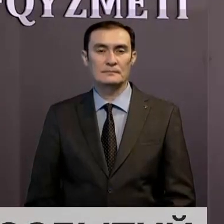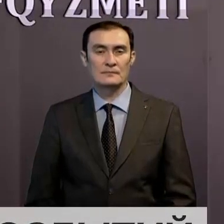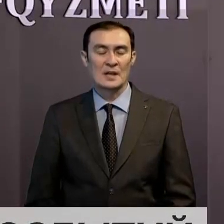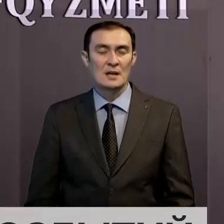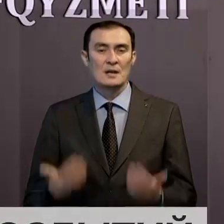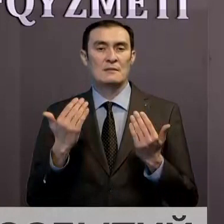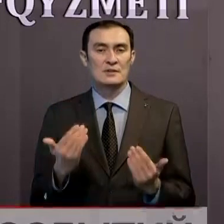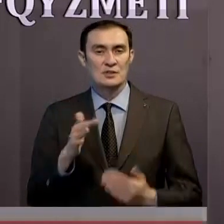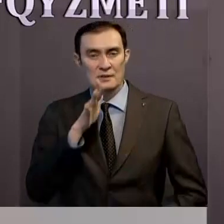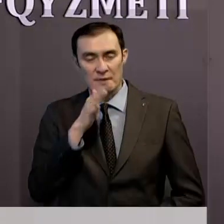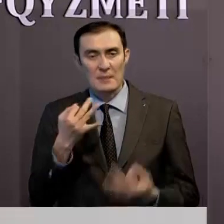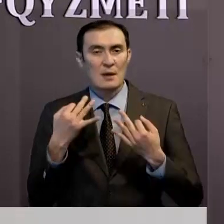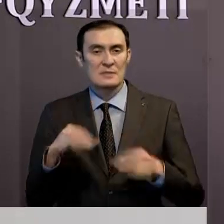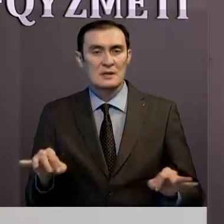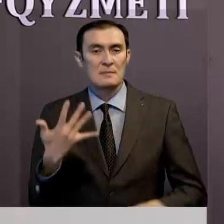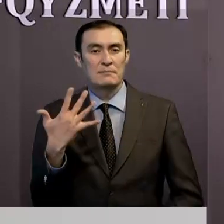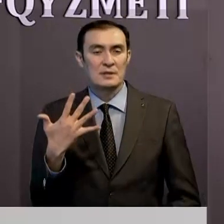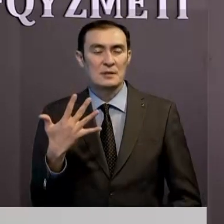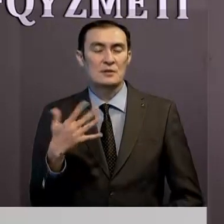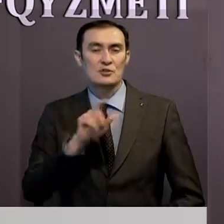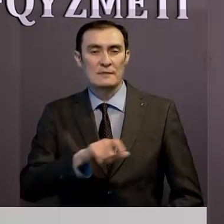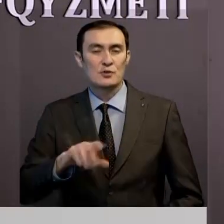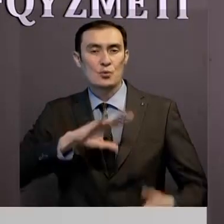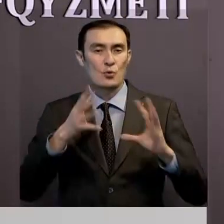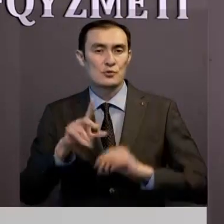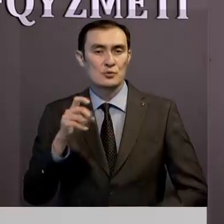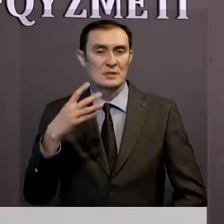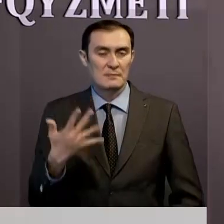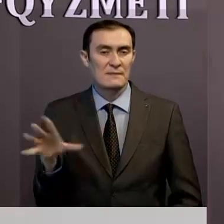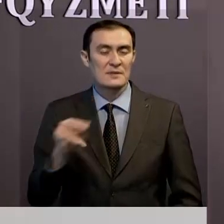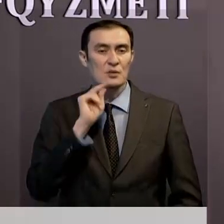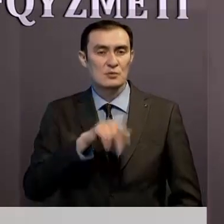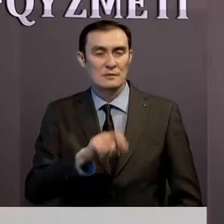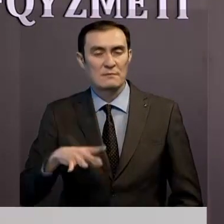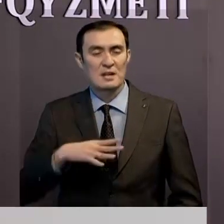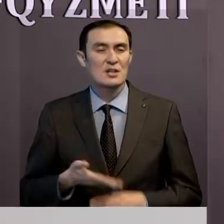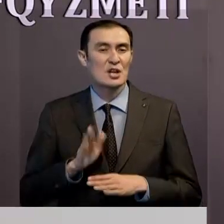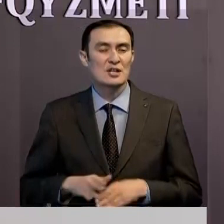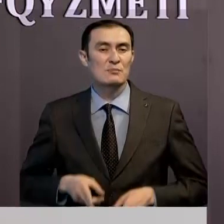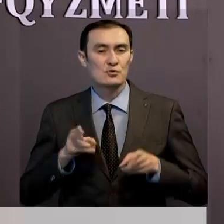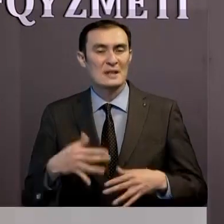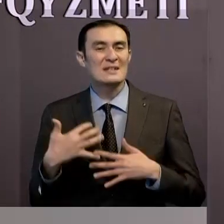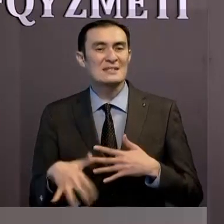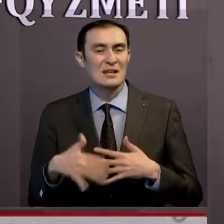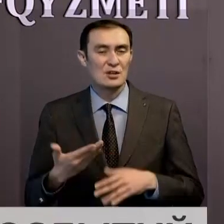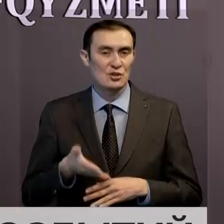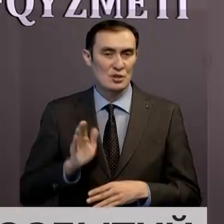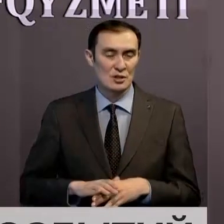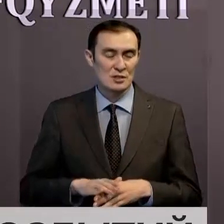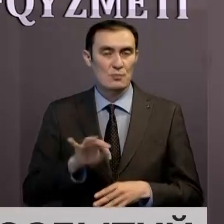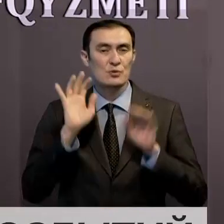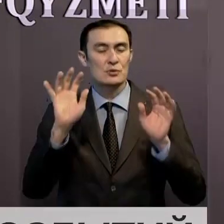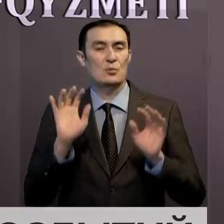В настоящее время уже амнистировали 5 из 135 человек. Все осужденные лица совершили тяжкие преступления и средней тяжести. Отмечу,